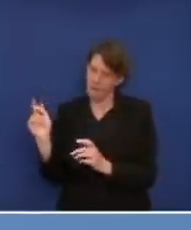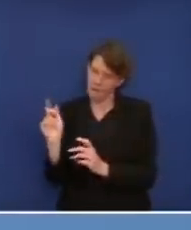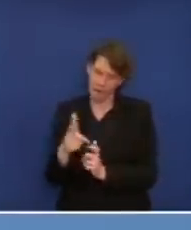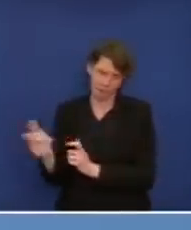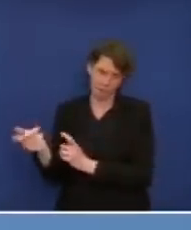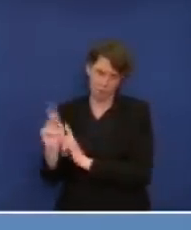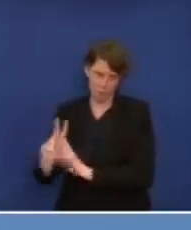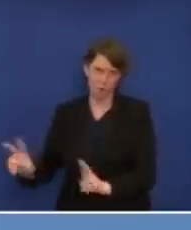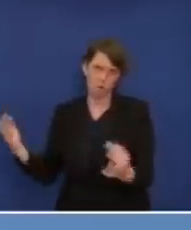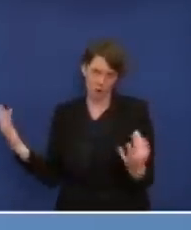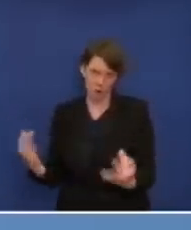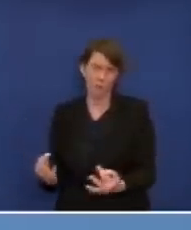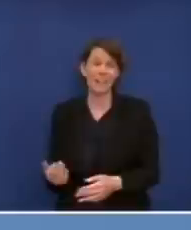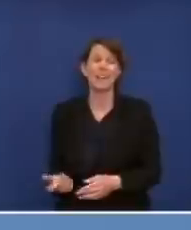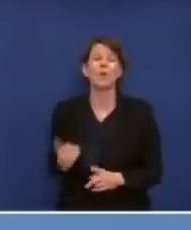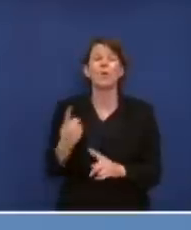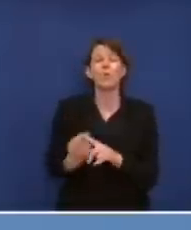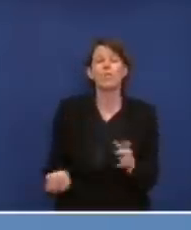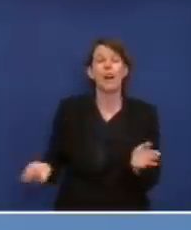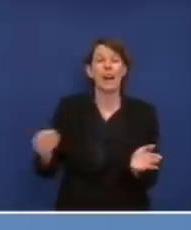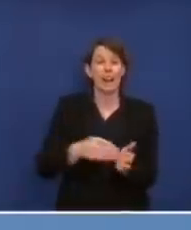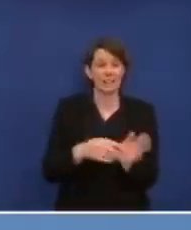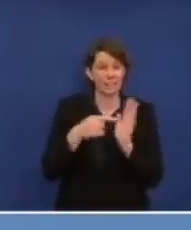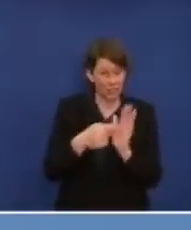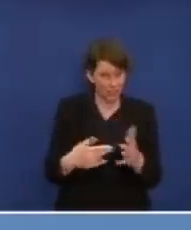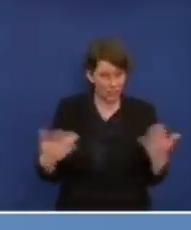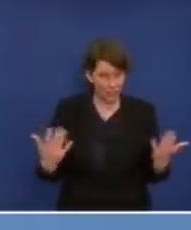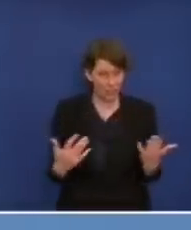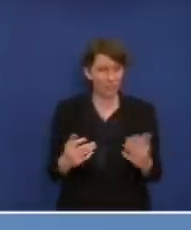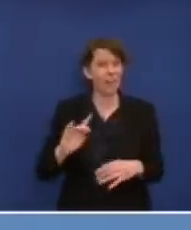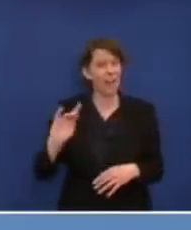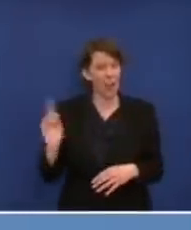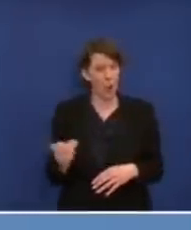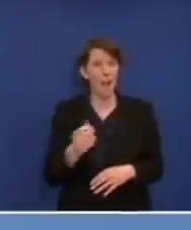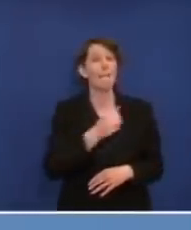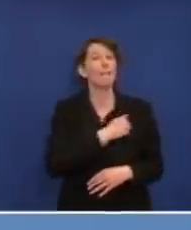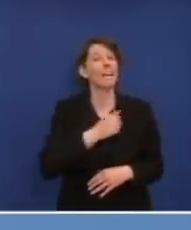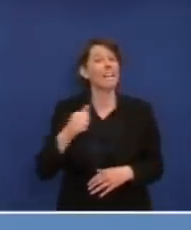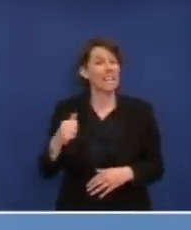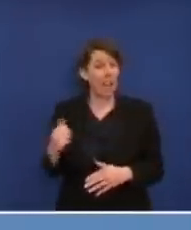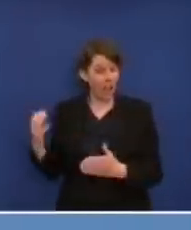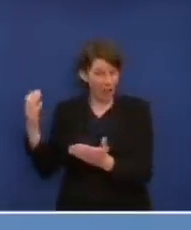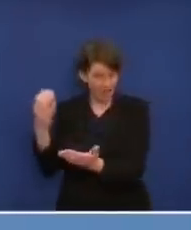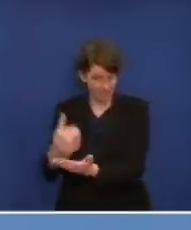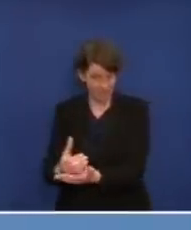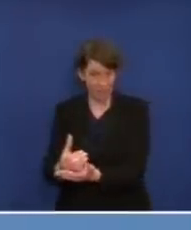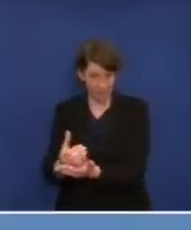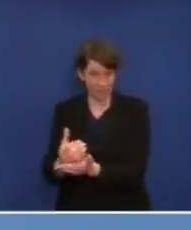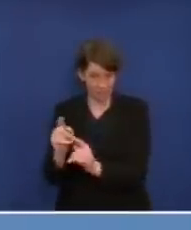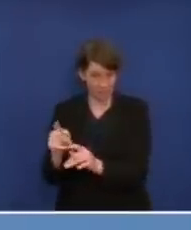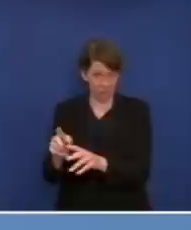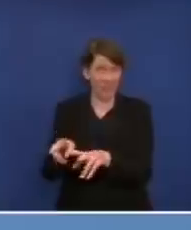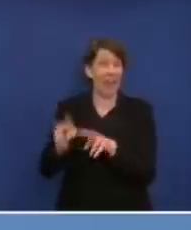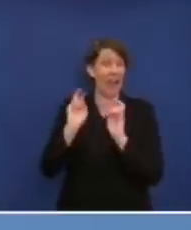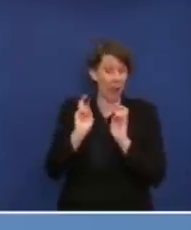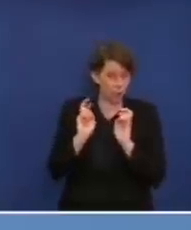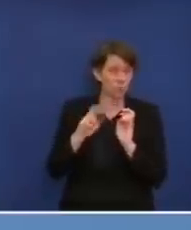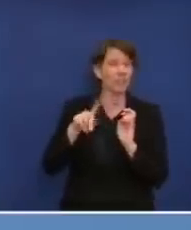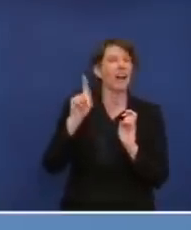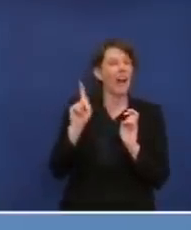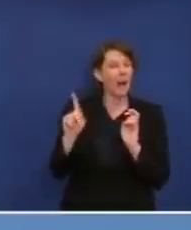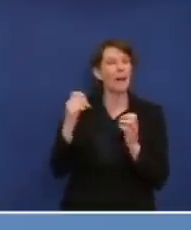der Hinweis, dass auch nach der Beendigung des militärischen Einsatzes unsere Unterstützung für die